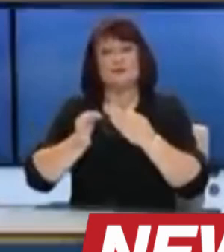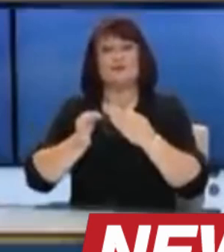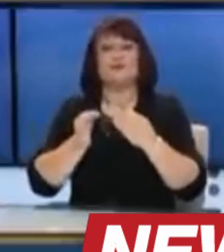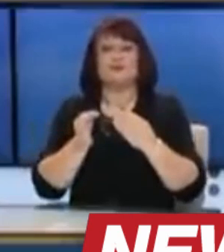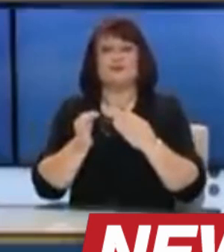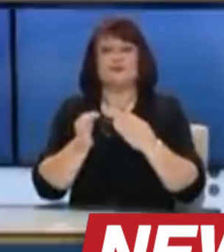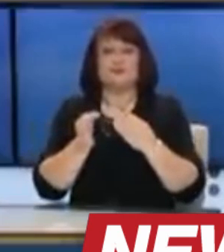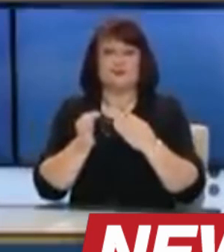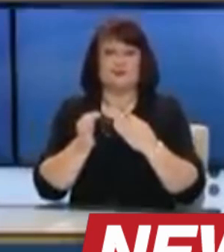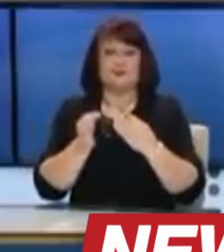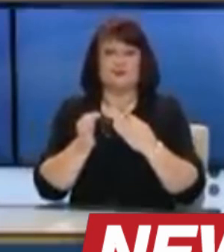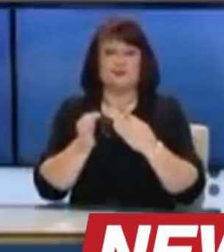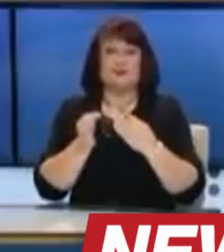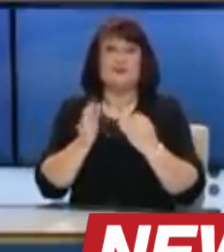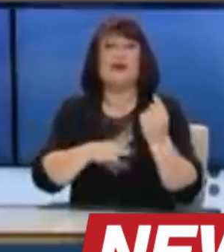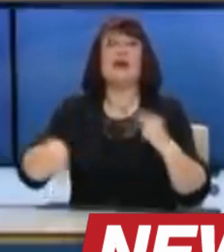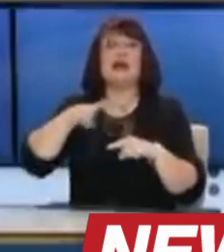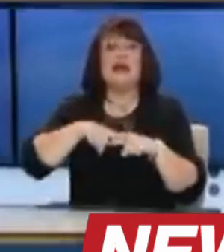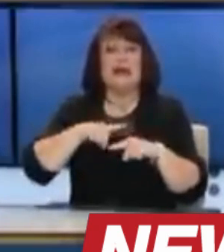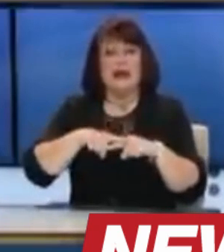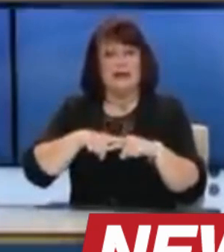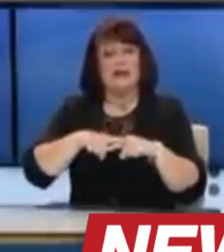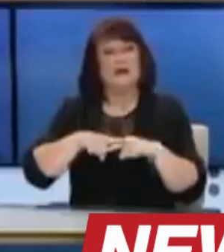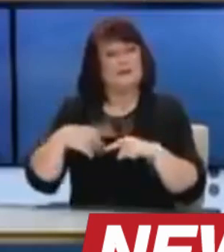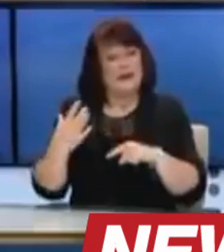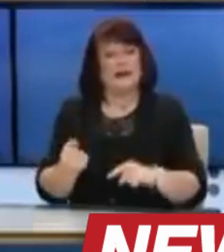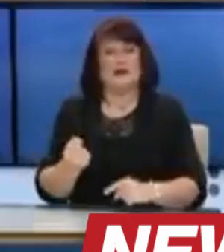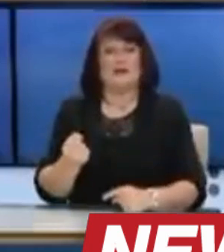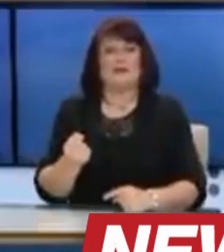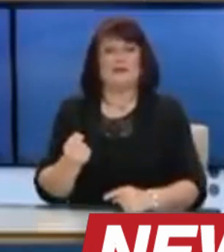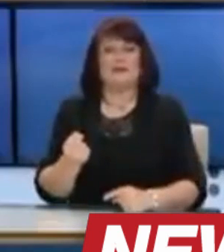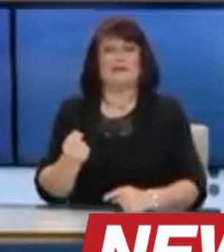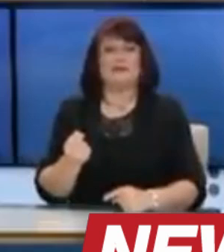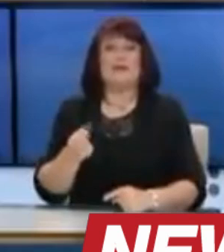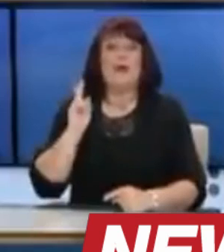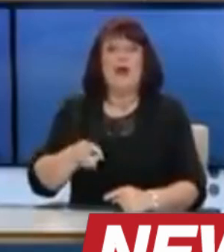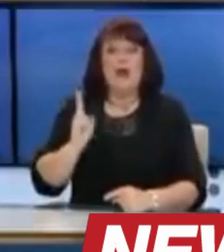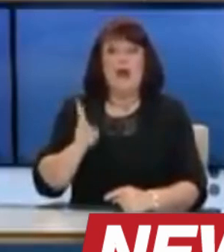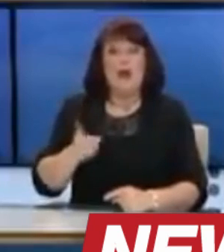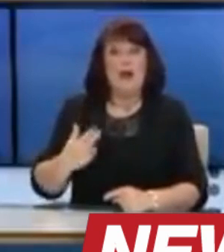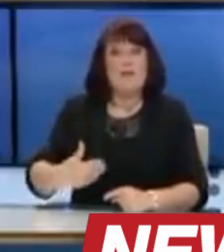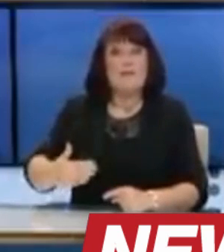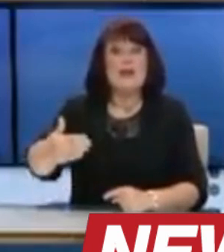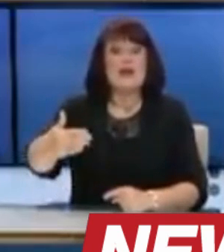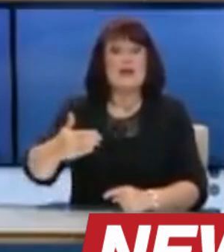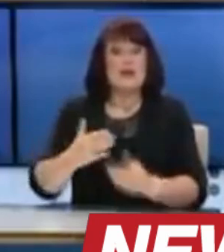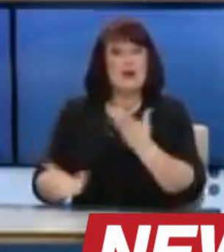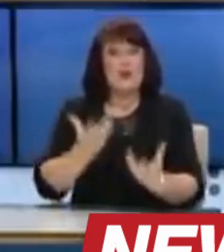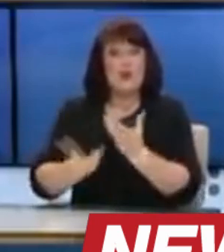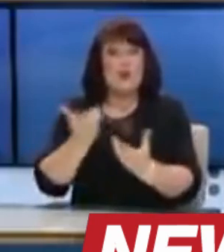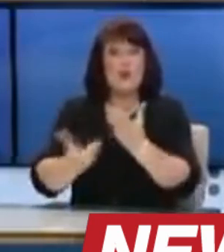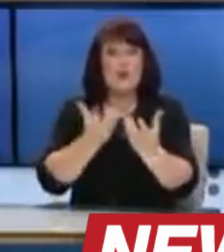απόψεις από τον ίδιο τον Πρωθυπουργό της χώρας. Οικισμοί, αλλά και σπίτια κοντά ή μέσα στις δασικές θα οφείλουν να διέπονται